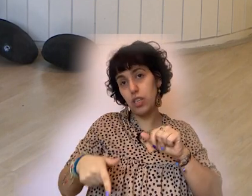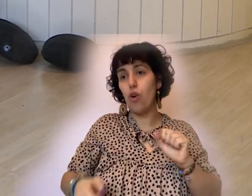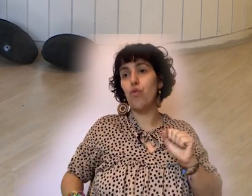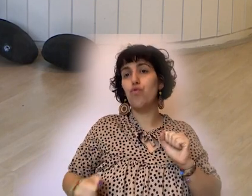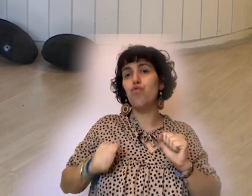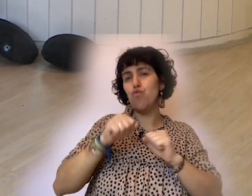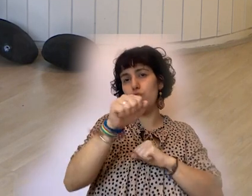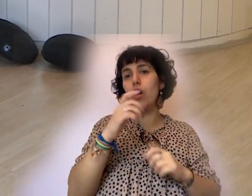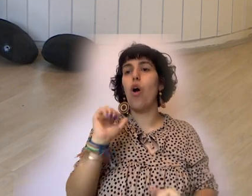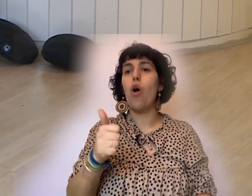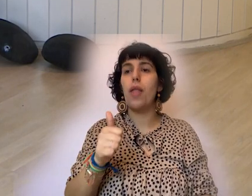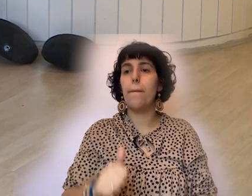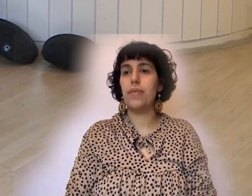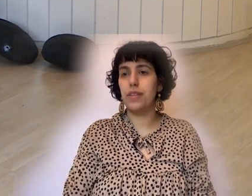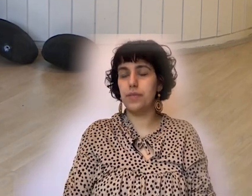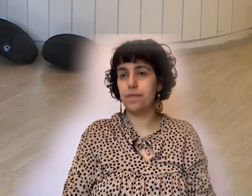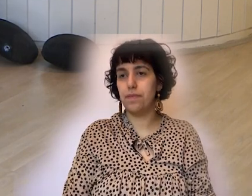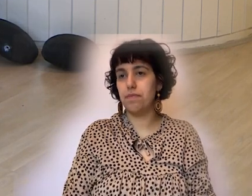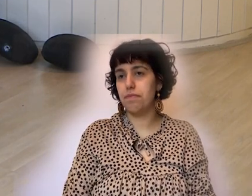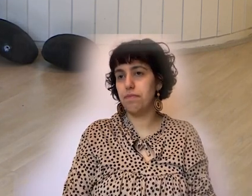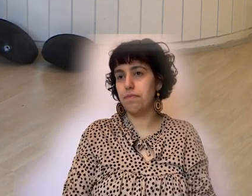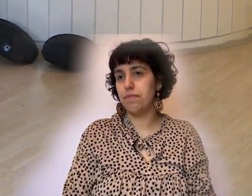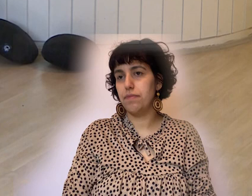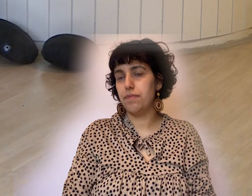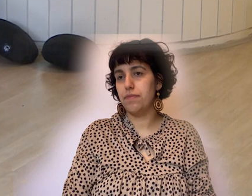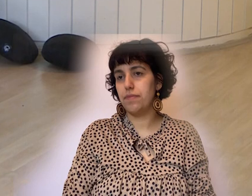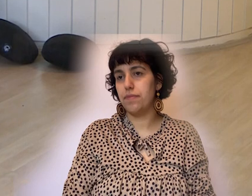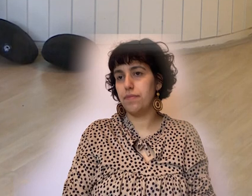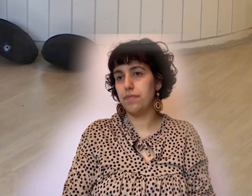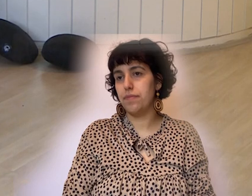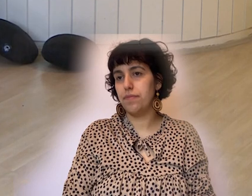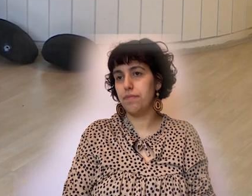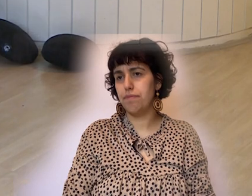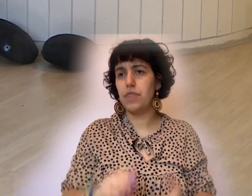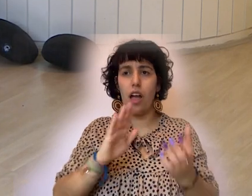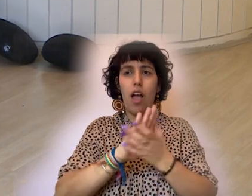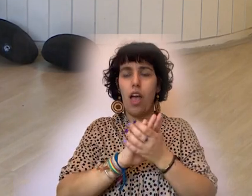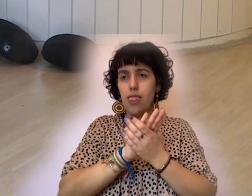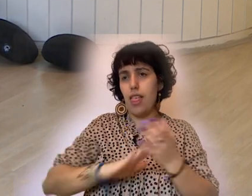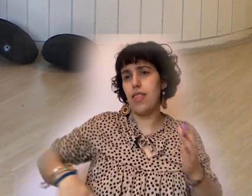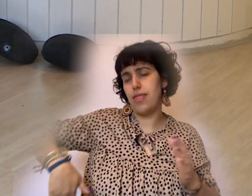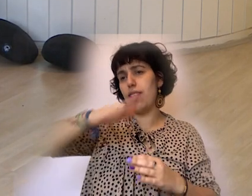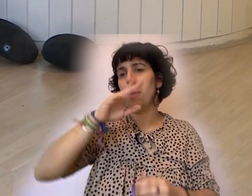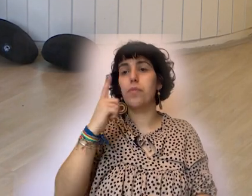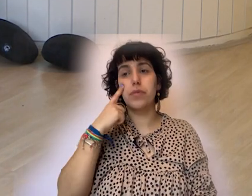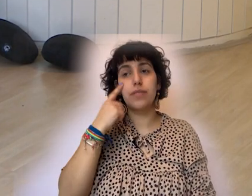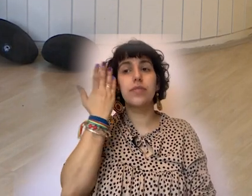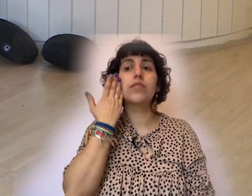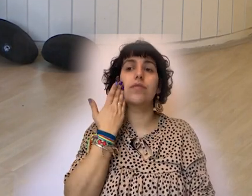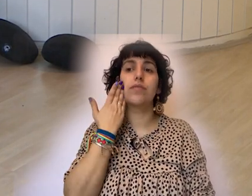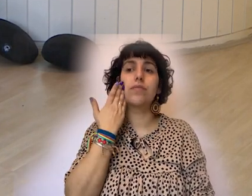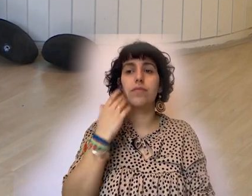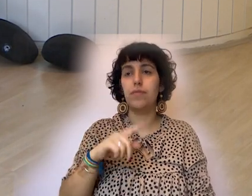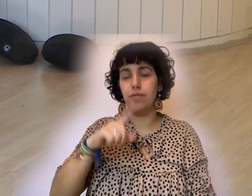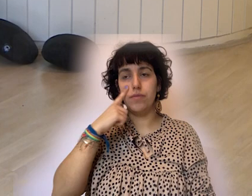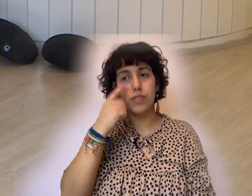bu tekme de aynı diz vuruşu olduğu gibi bu çok basit alsın herkesin yapabileceği yani Teknik olarak biz